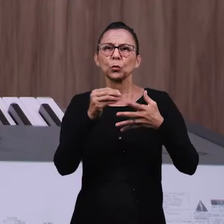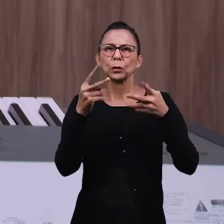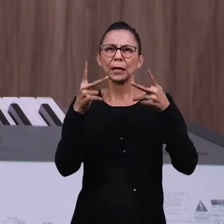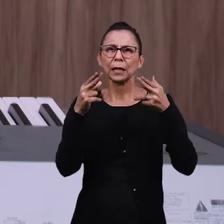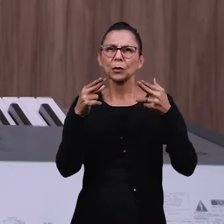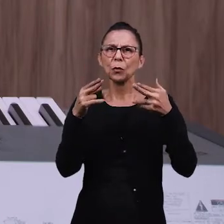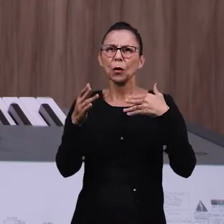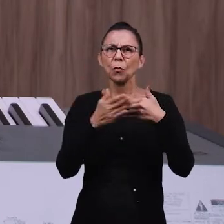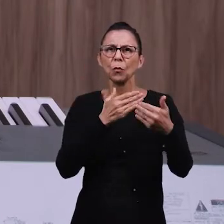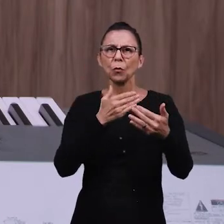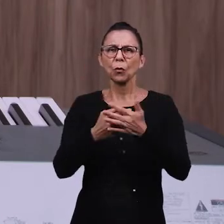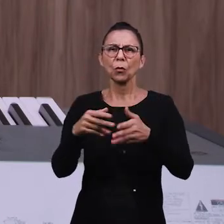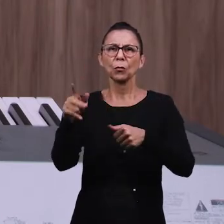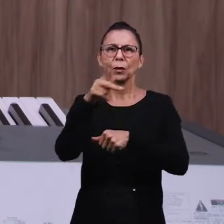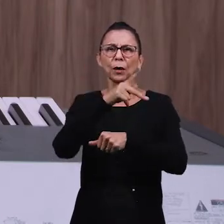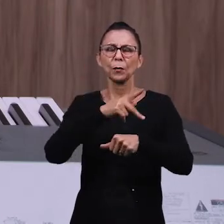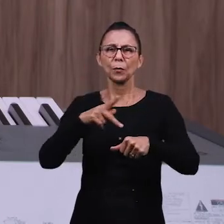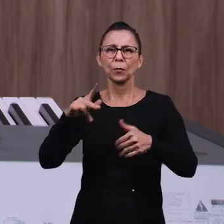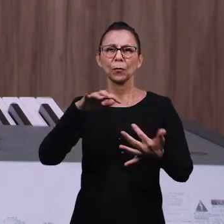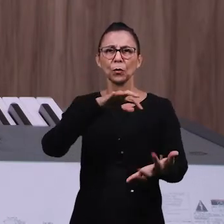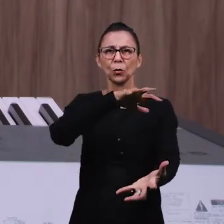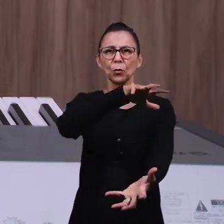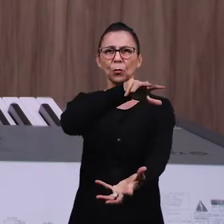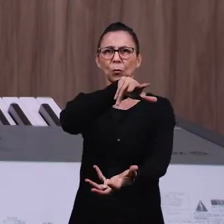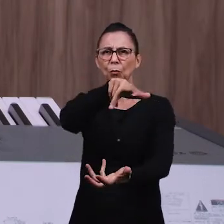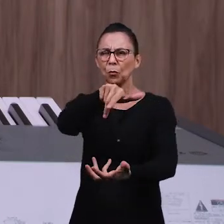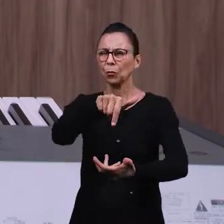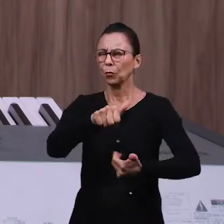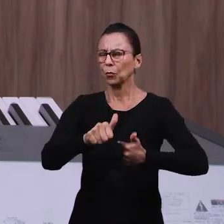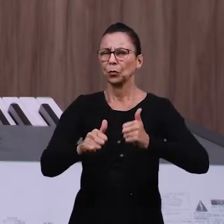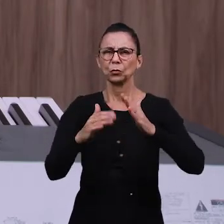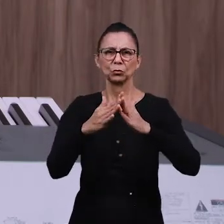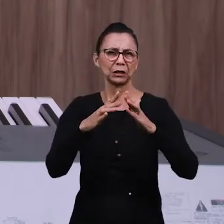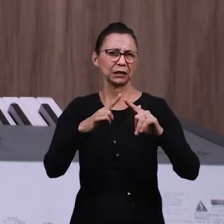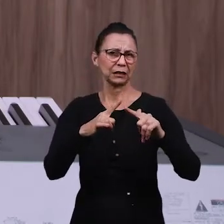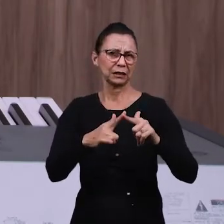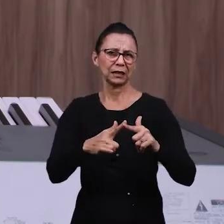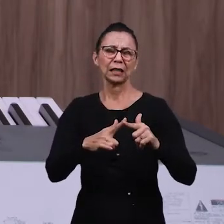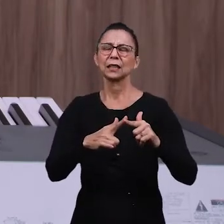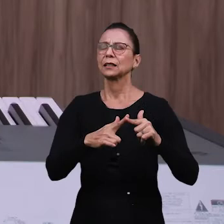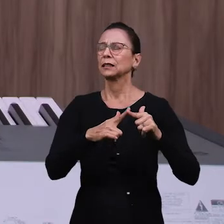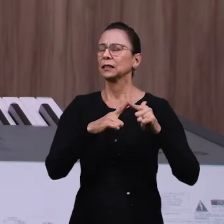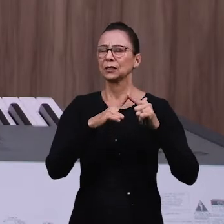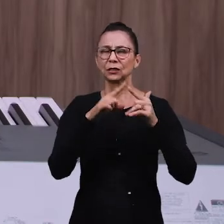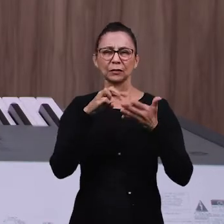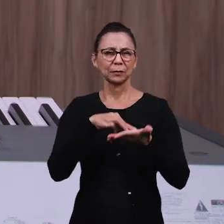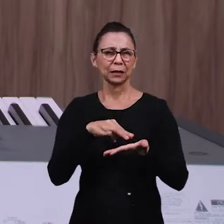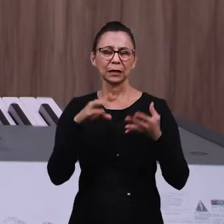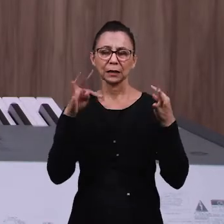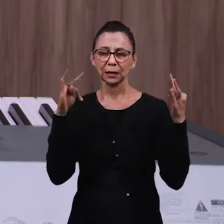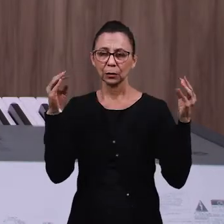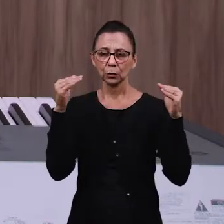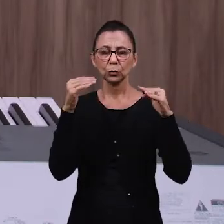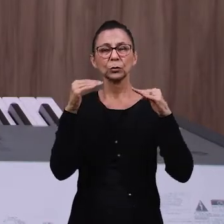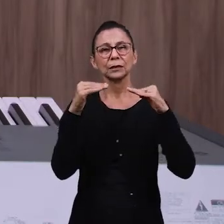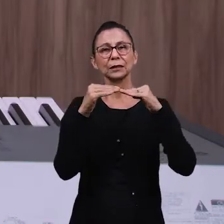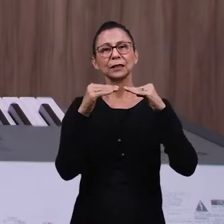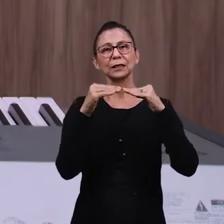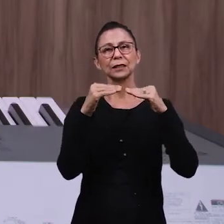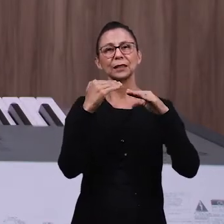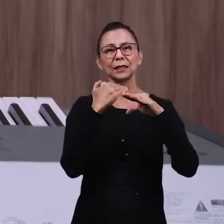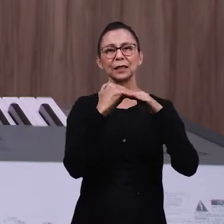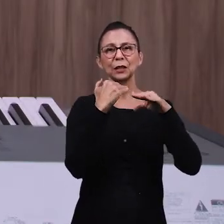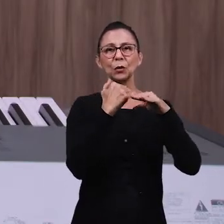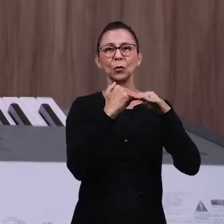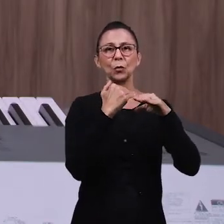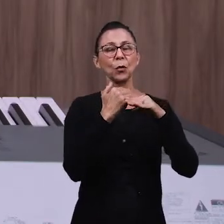c'est l'écriture universelle de n'importe quel pays où se trouvent nos frères, nos églises. Nous arrivons à lire parce que la clé